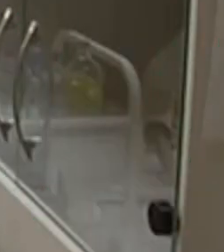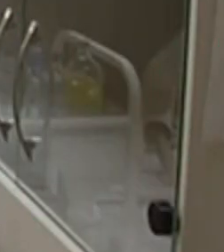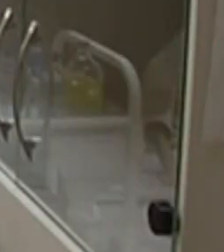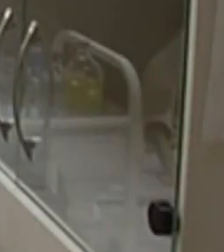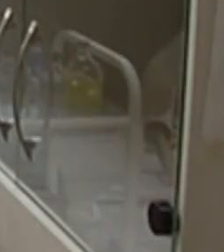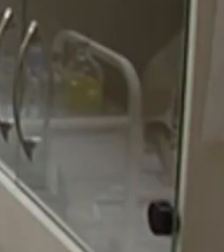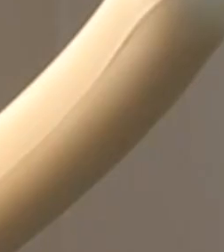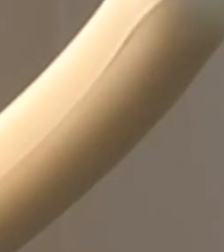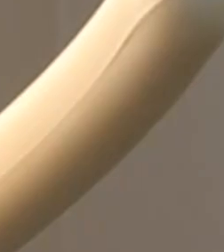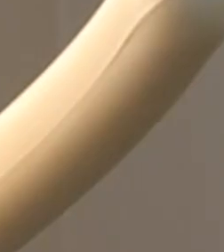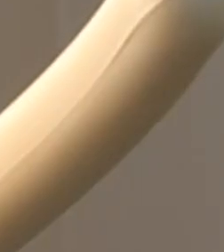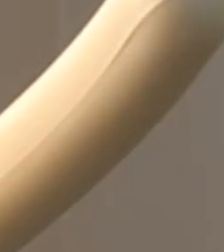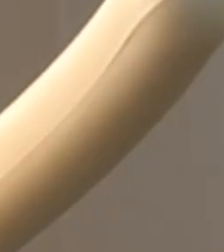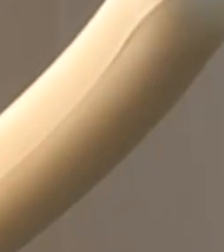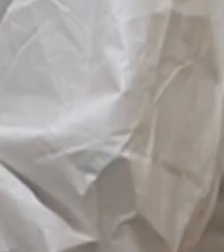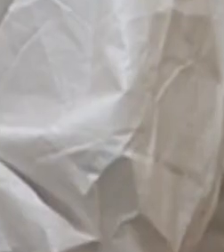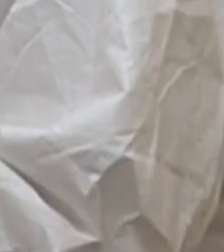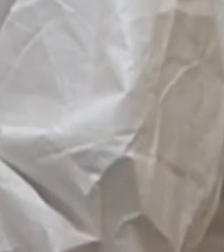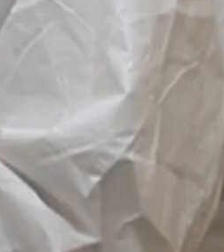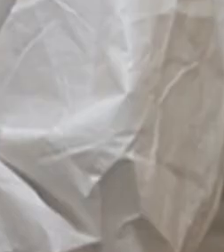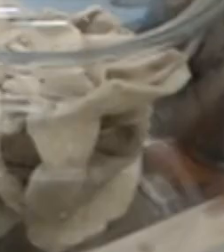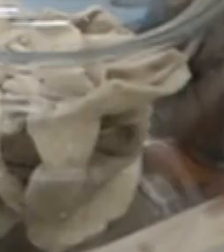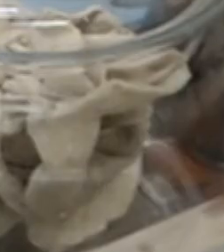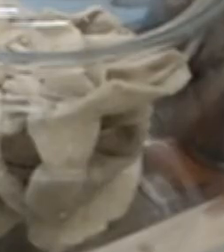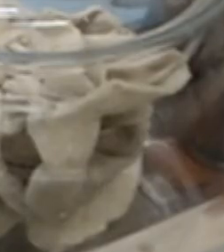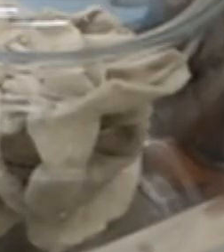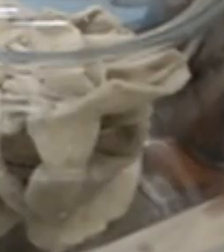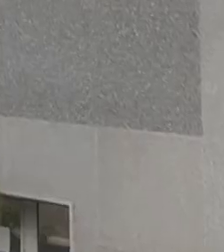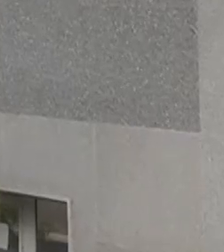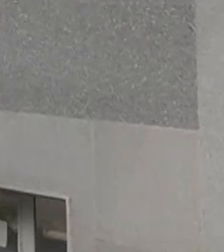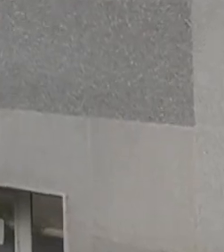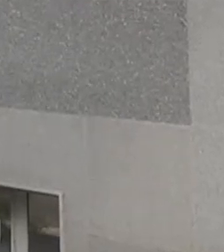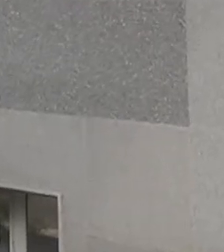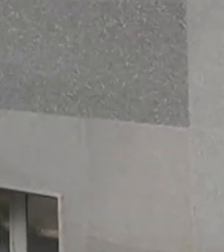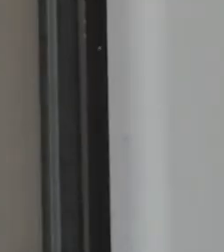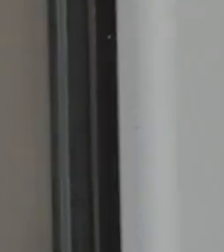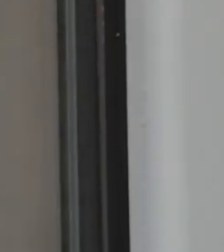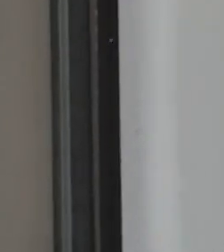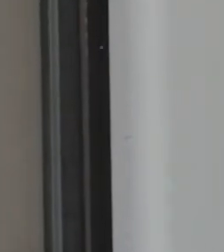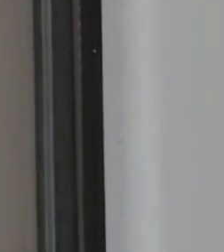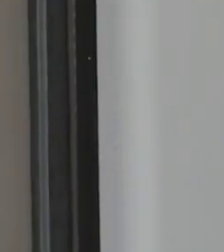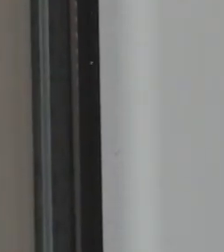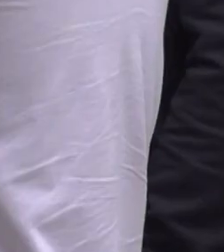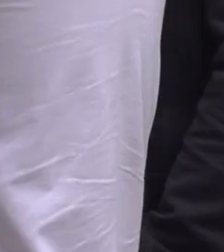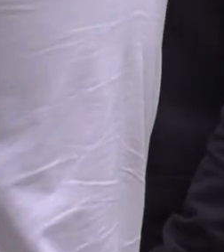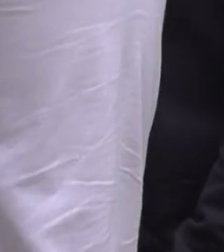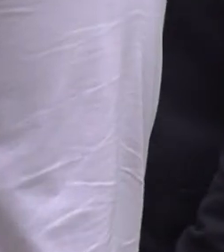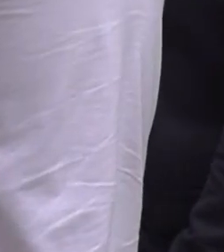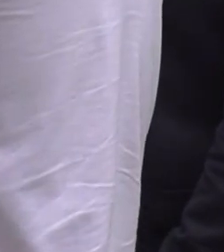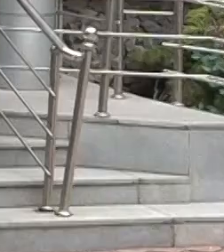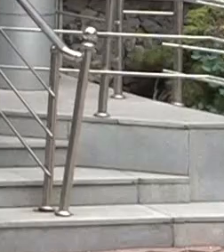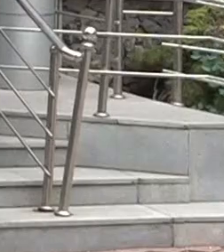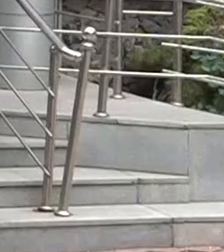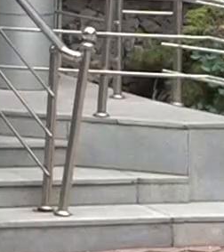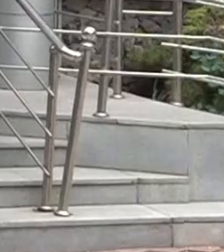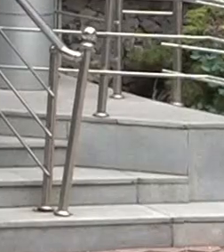В теле погибшей на стоматологическом кресле до сих пор нет виновного. А с момента смерти Марии Сергеевой прошло почти 2 года.